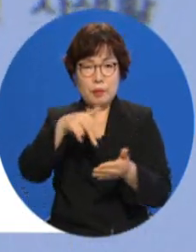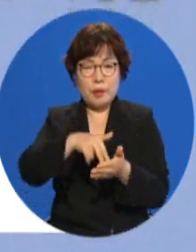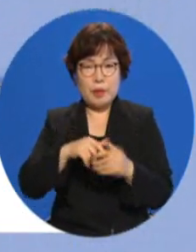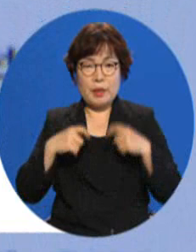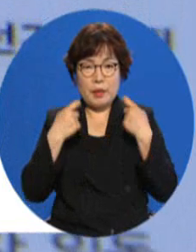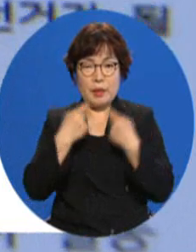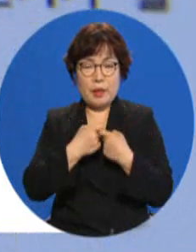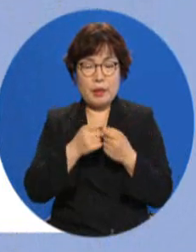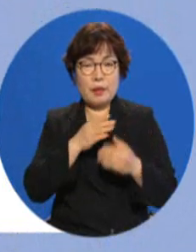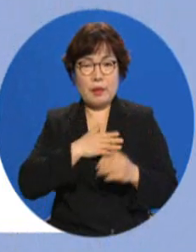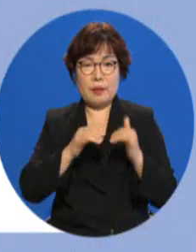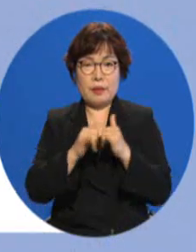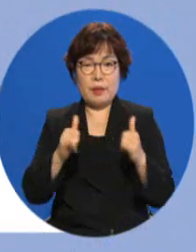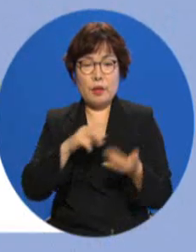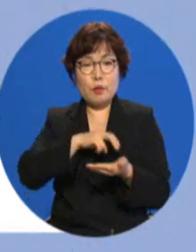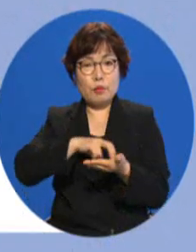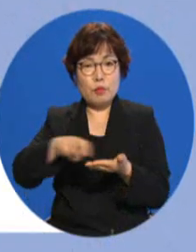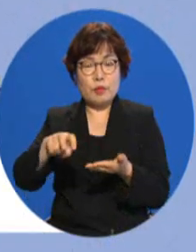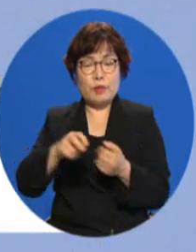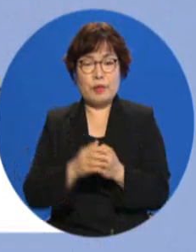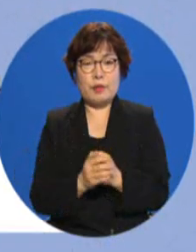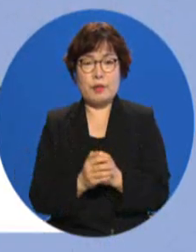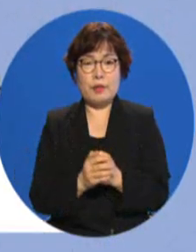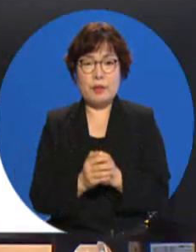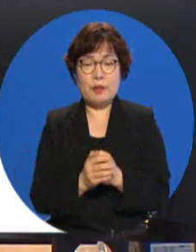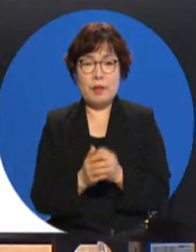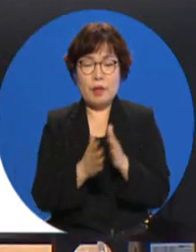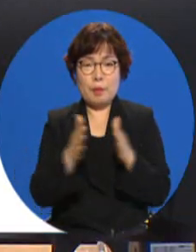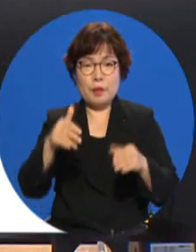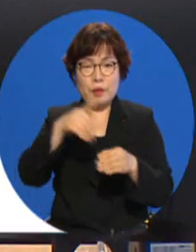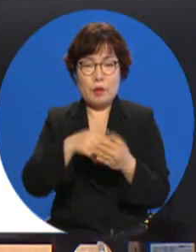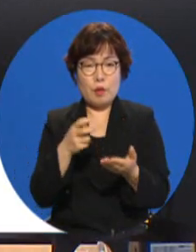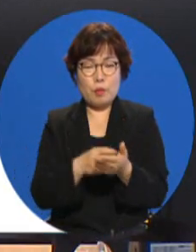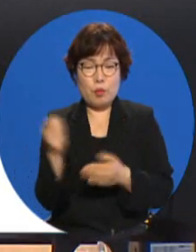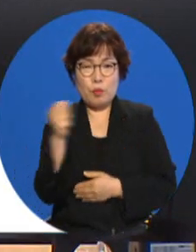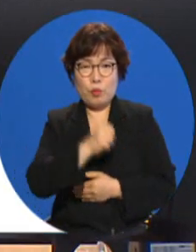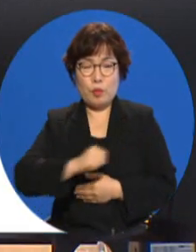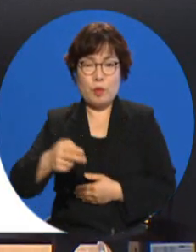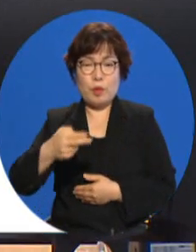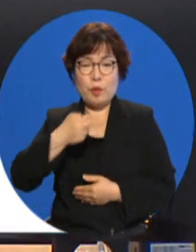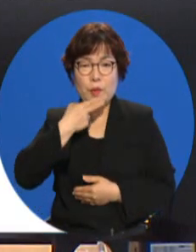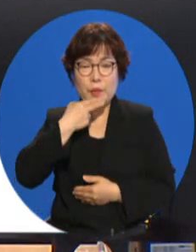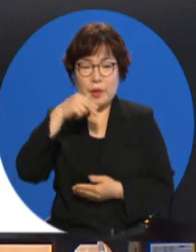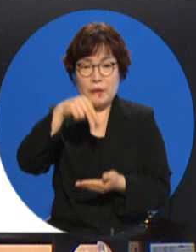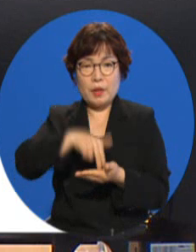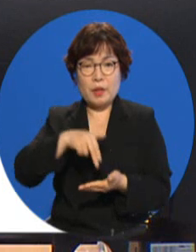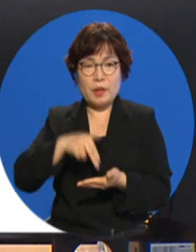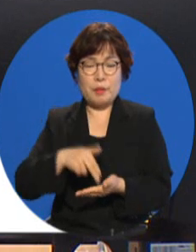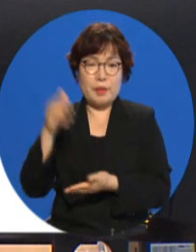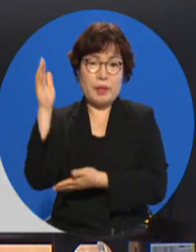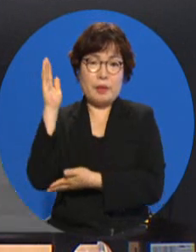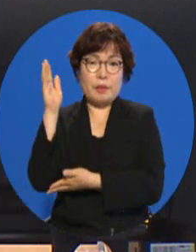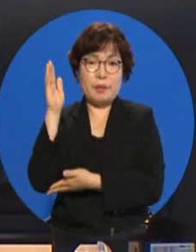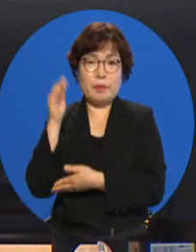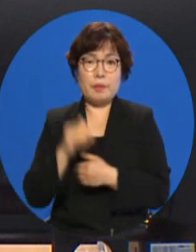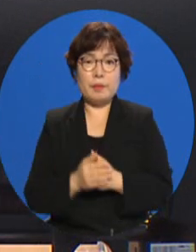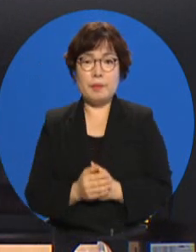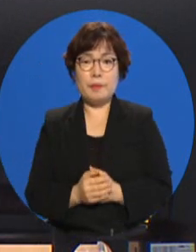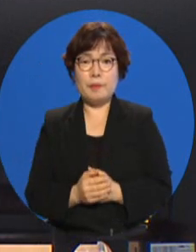명의로 일부 지인들에게 보낸 것이라며 아파트 선거 관리 규정을 전혀 위배하지 않는다는 입장을